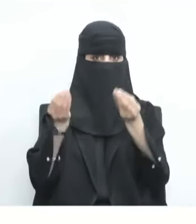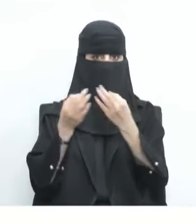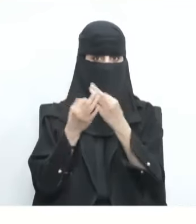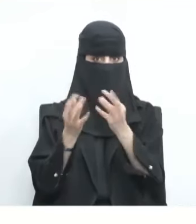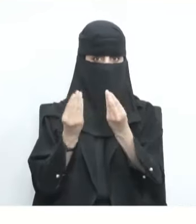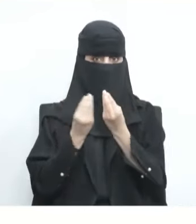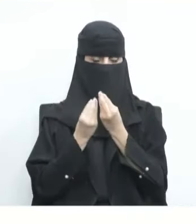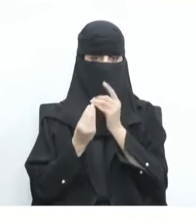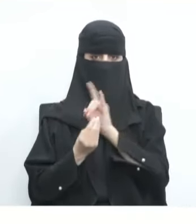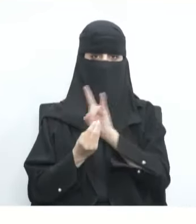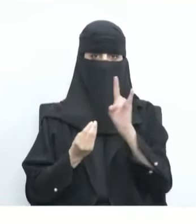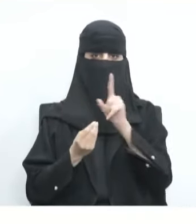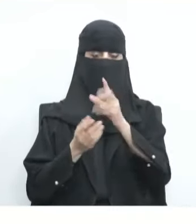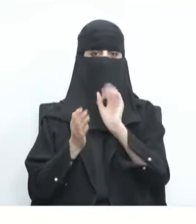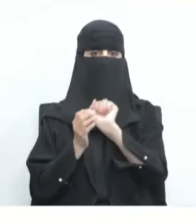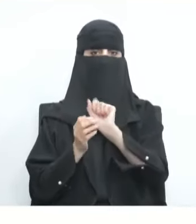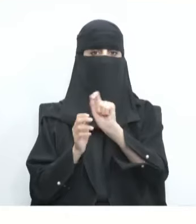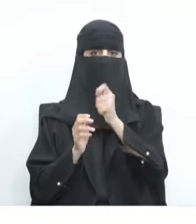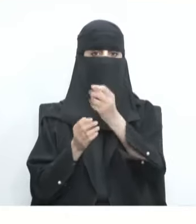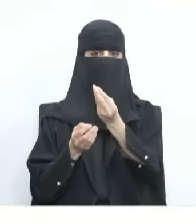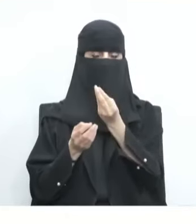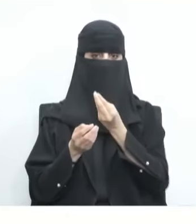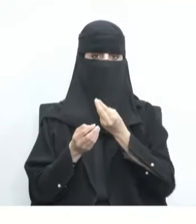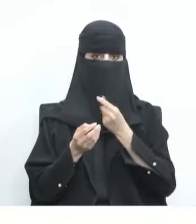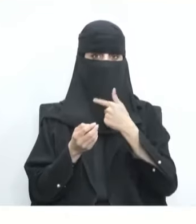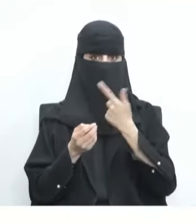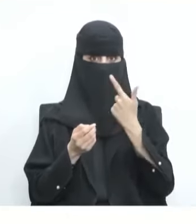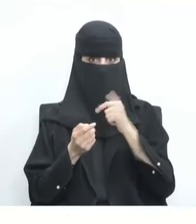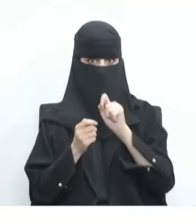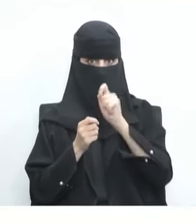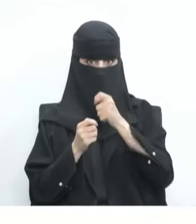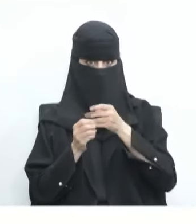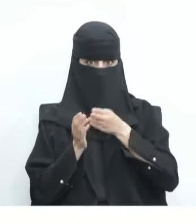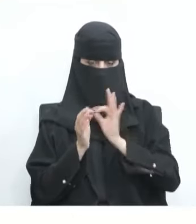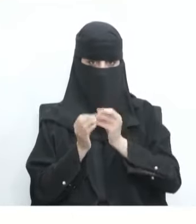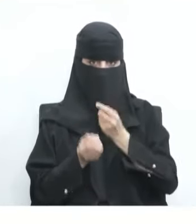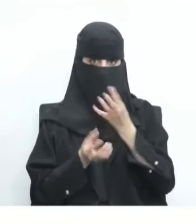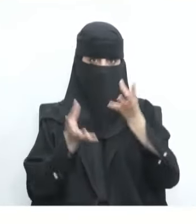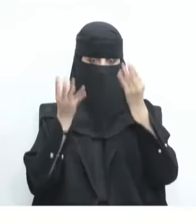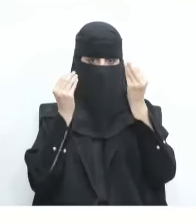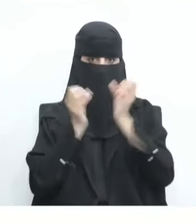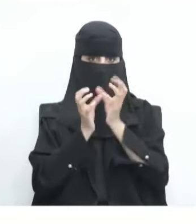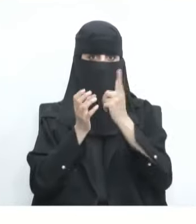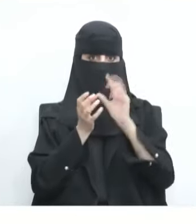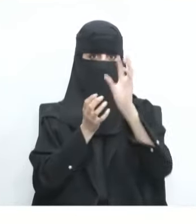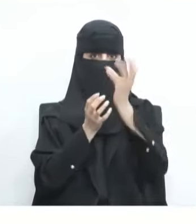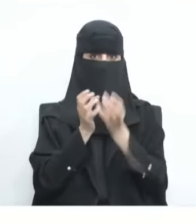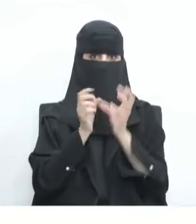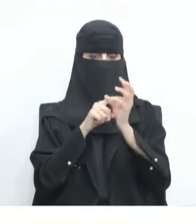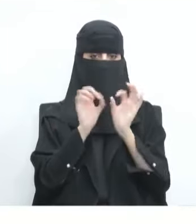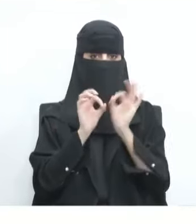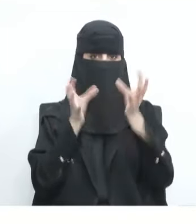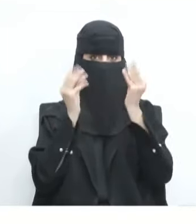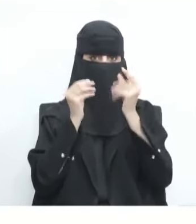انها المفتاح الى بساتين العلم فاذا اردتي قطف ثمارها فعليك بالقراءه المتواصله